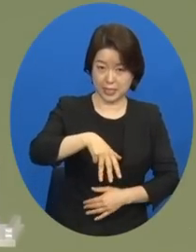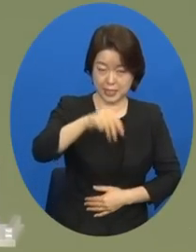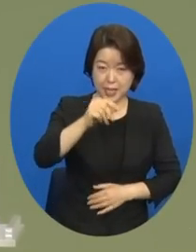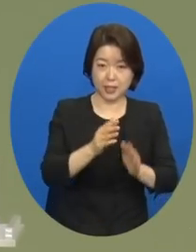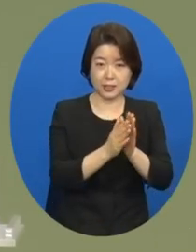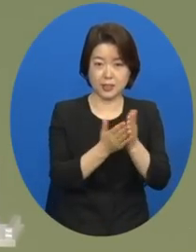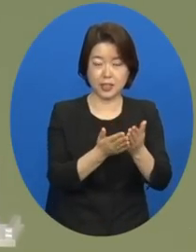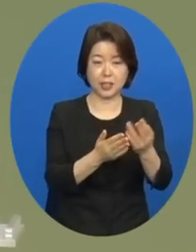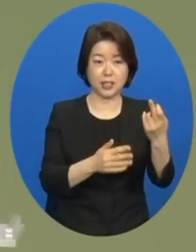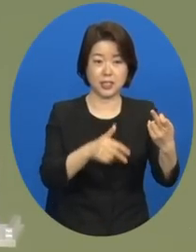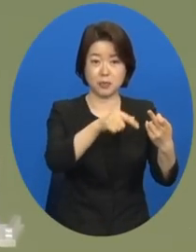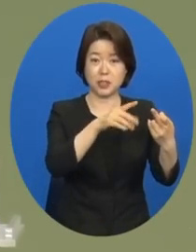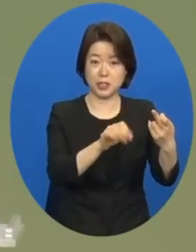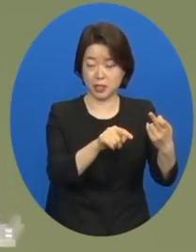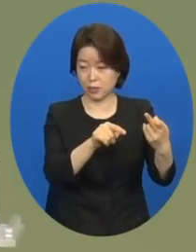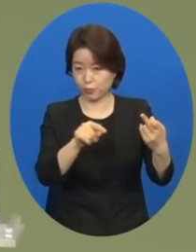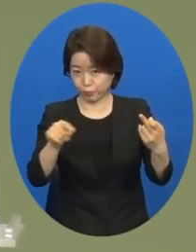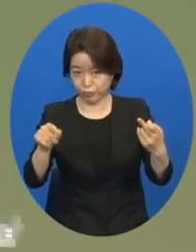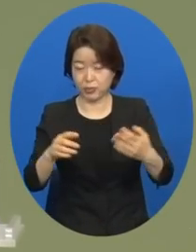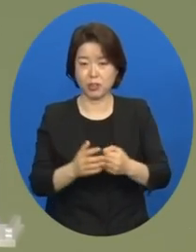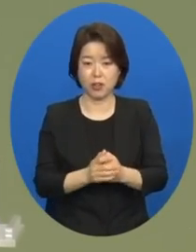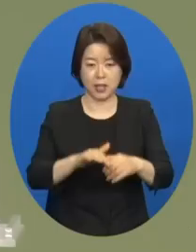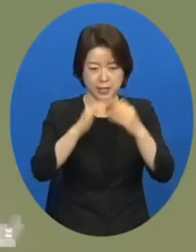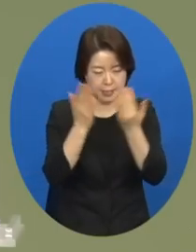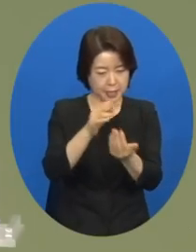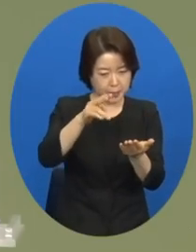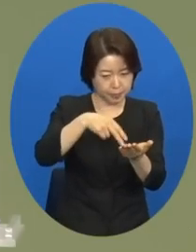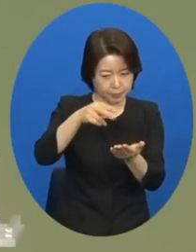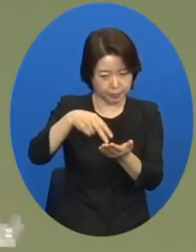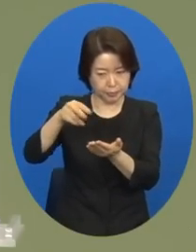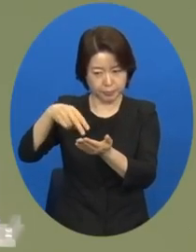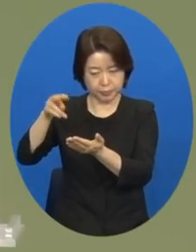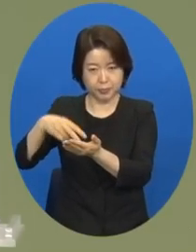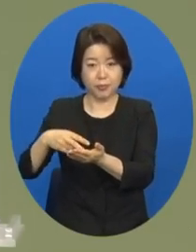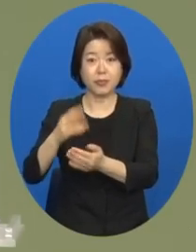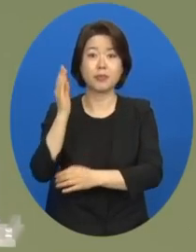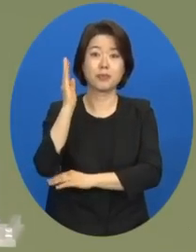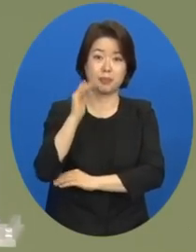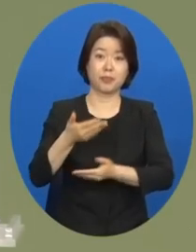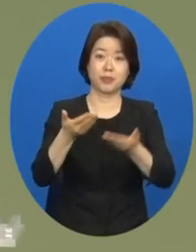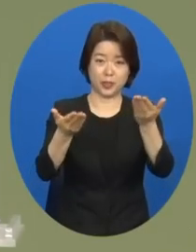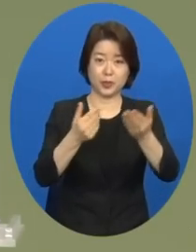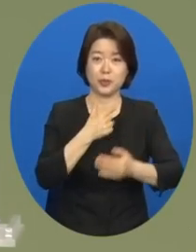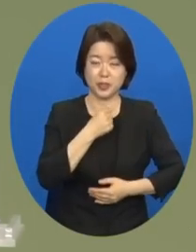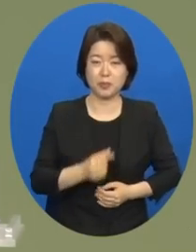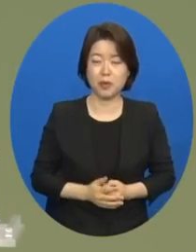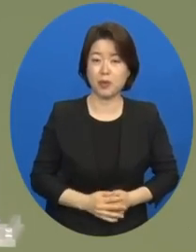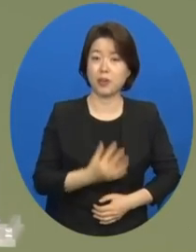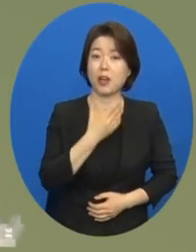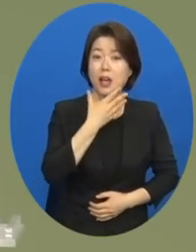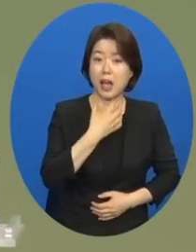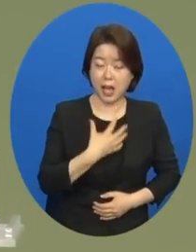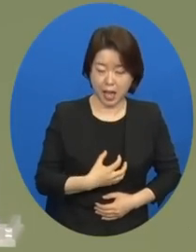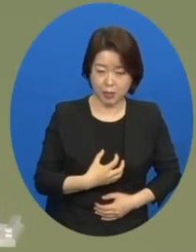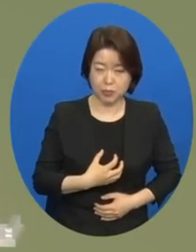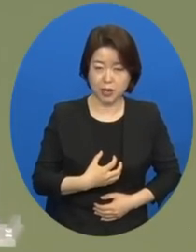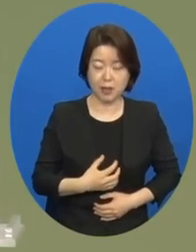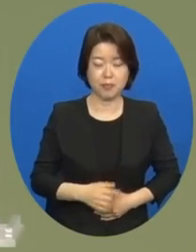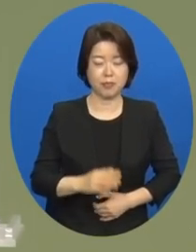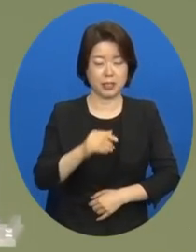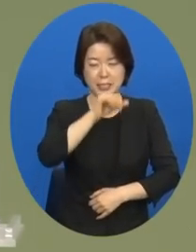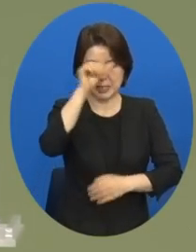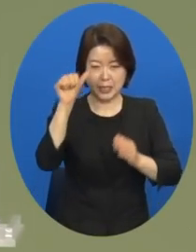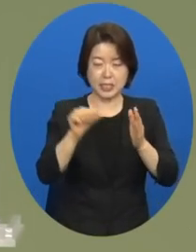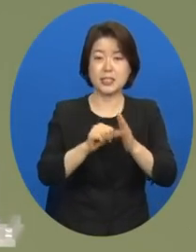12장부터 이제 다시 이제 훑어보면서 얘기를 좀 해보려고 그러는데요 이제 아브라함 인생의 결론이지만